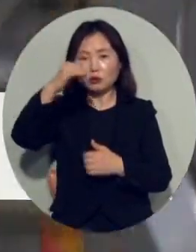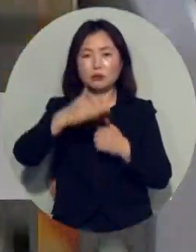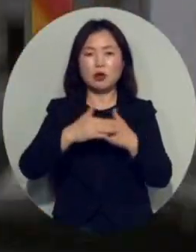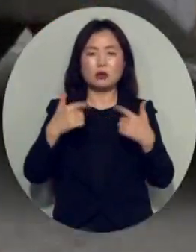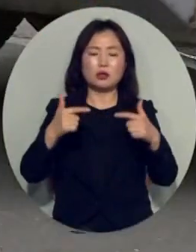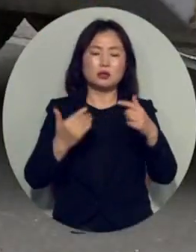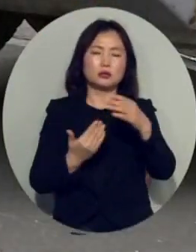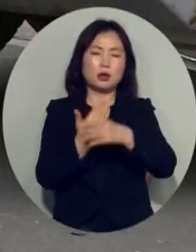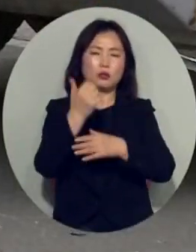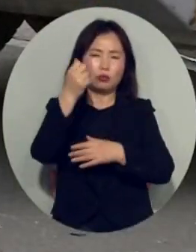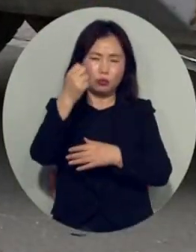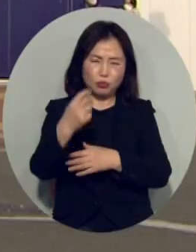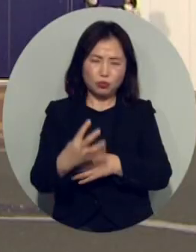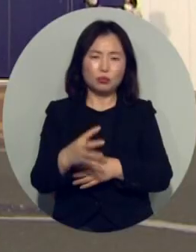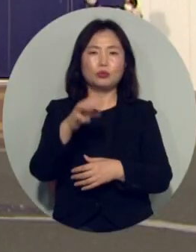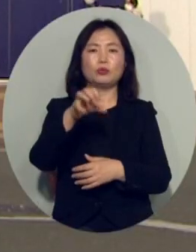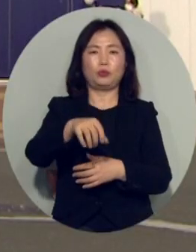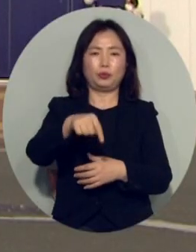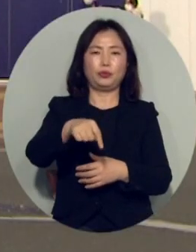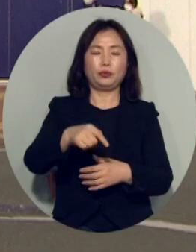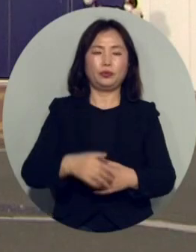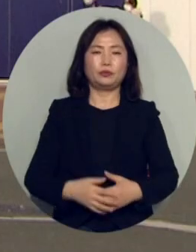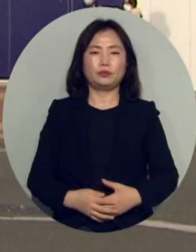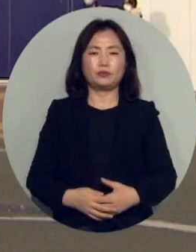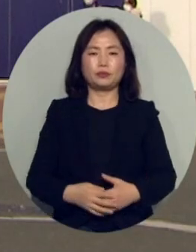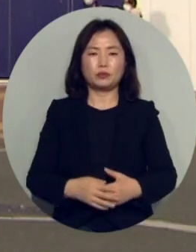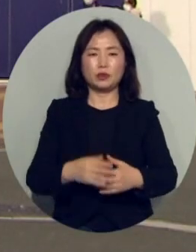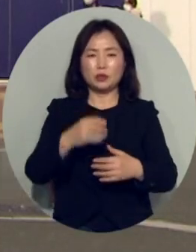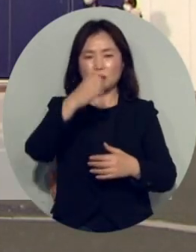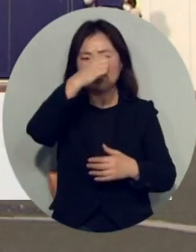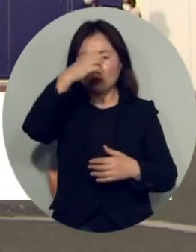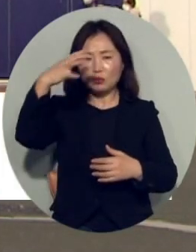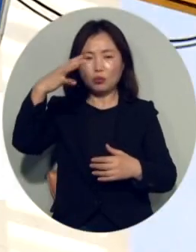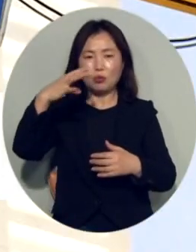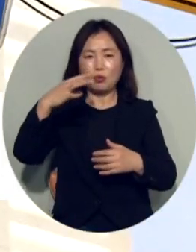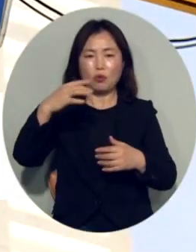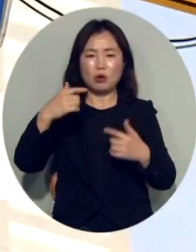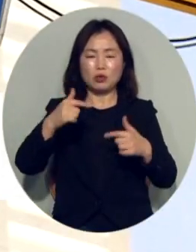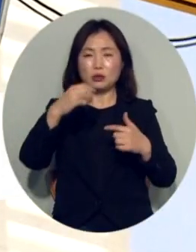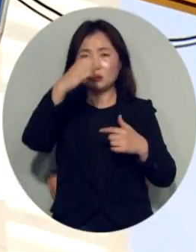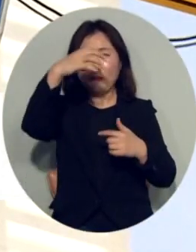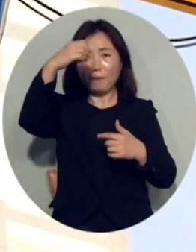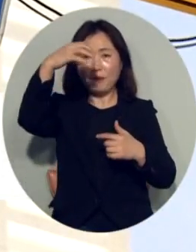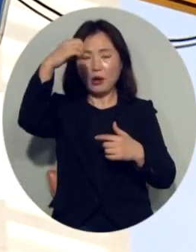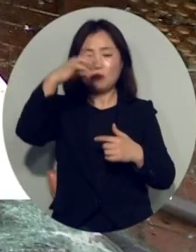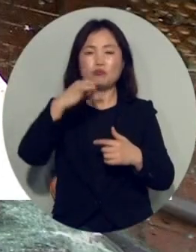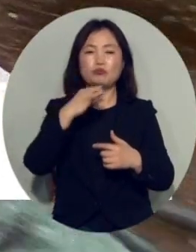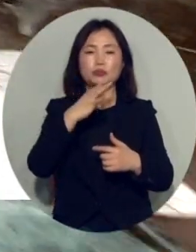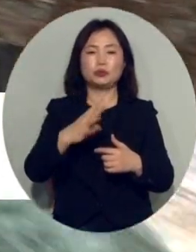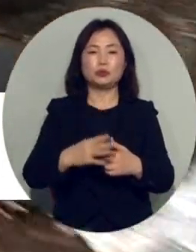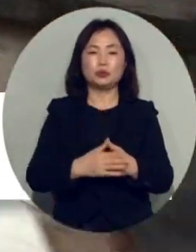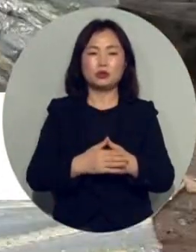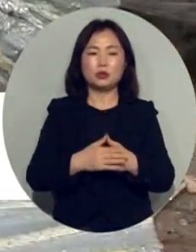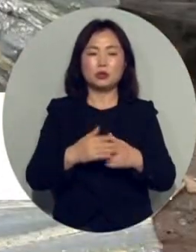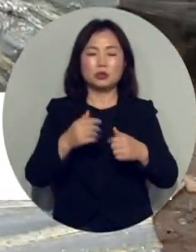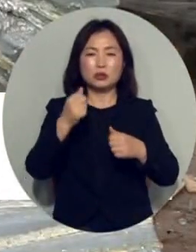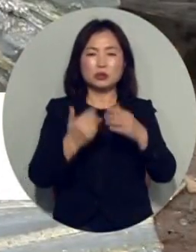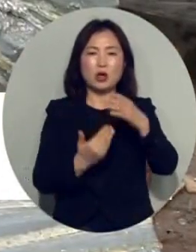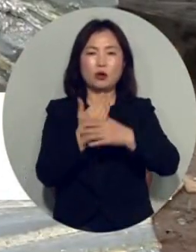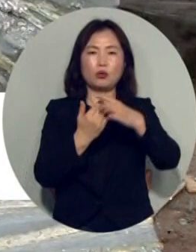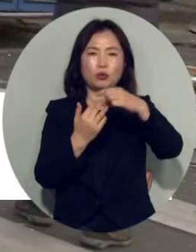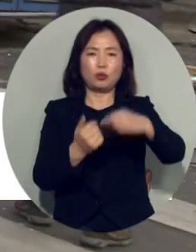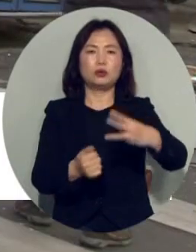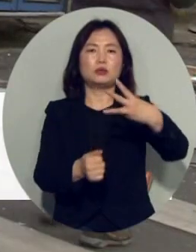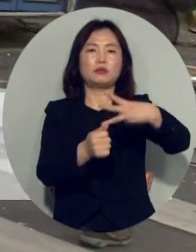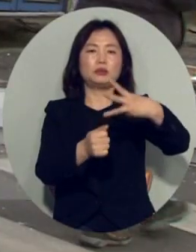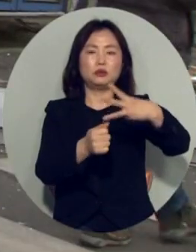평소에도 사고가 잦았던 것으로 전해졌습니다. 신호등이 이쪽으로는 다 전멸돼 있어요. 벌써 세 번째예요. 여기 사고